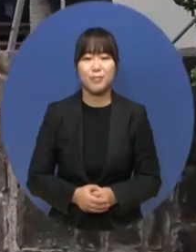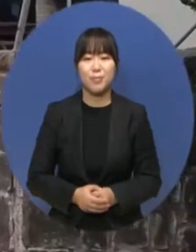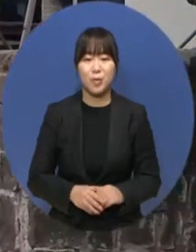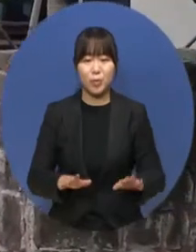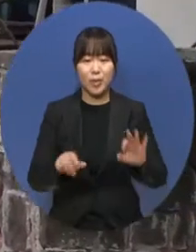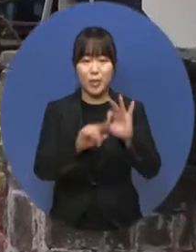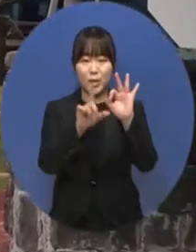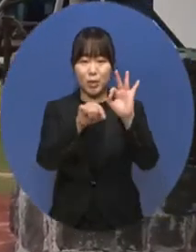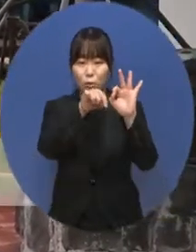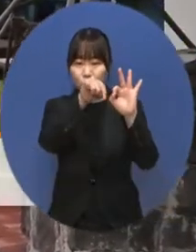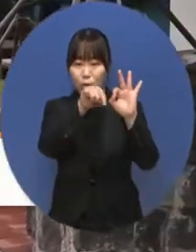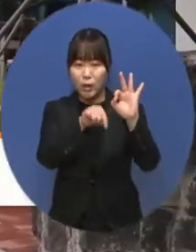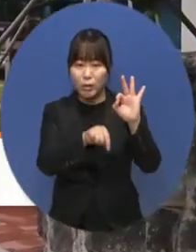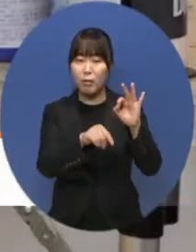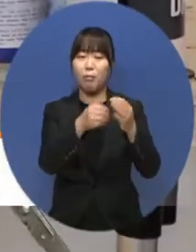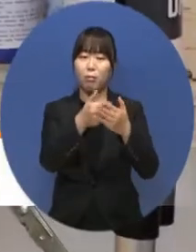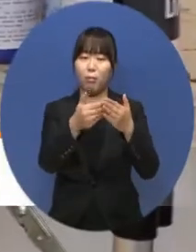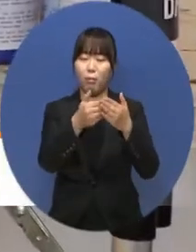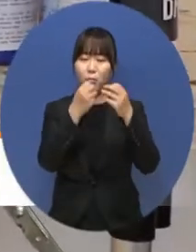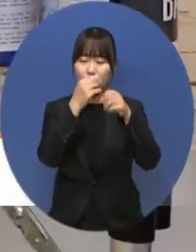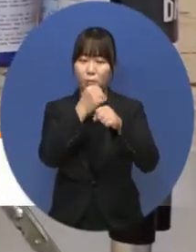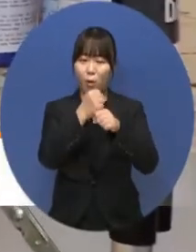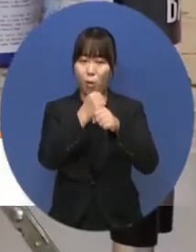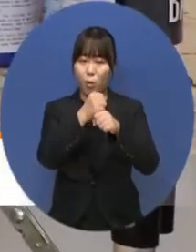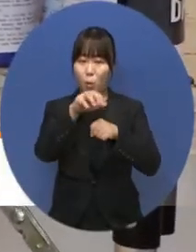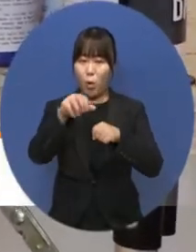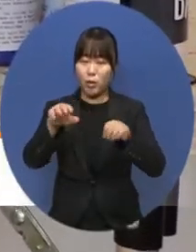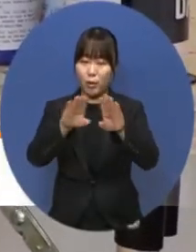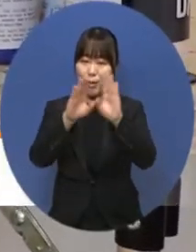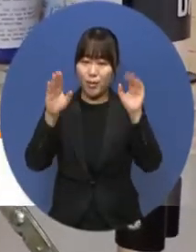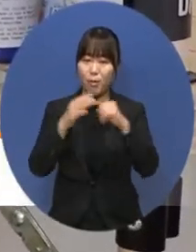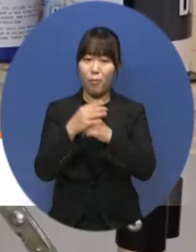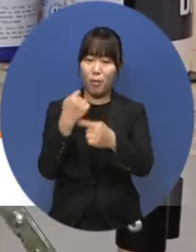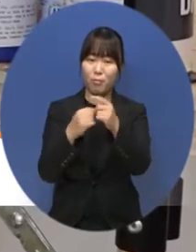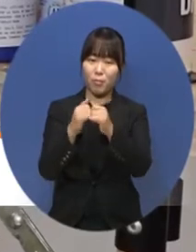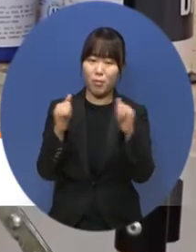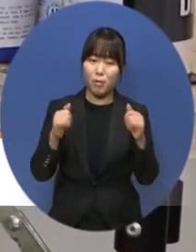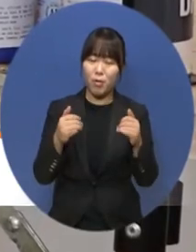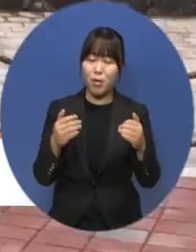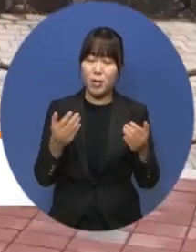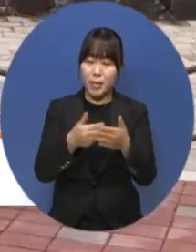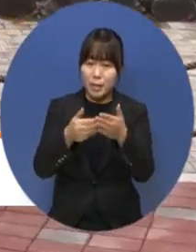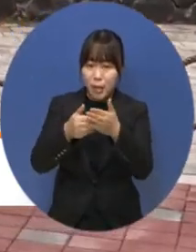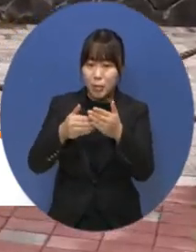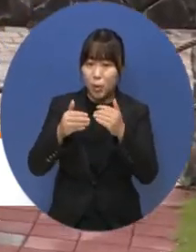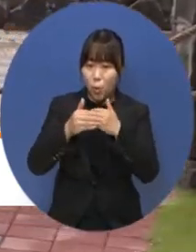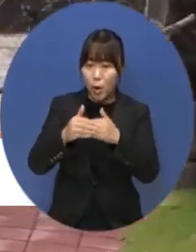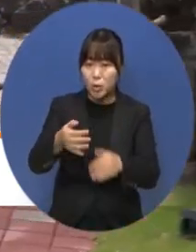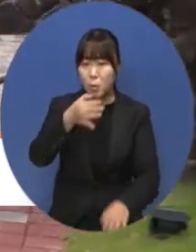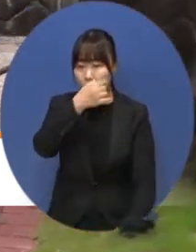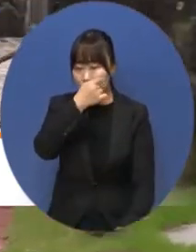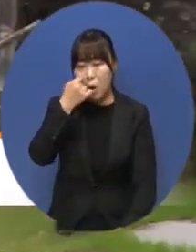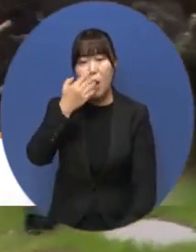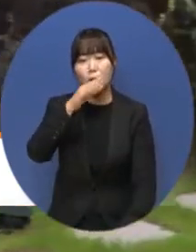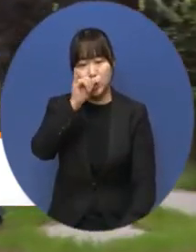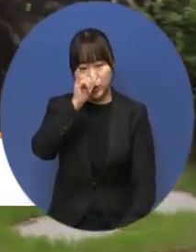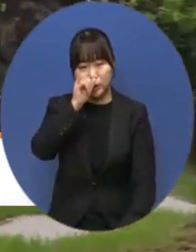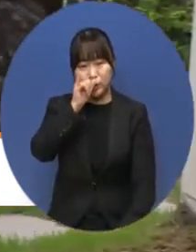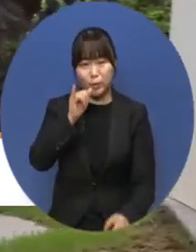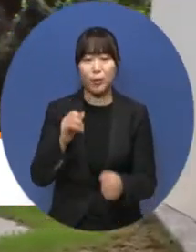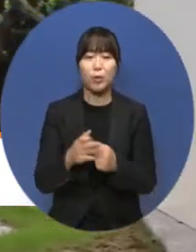오는 10월 중에는 창작 스튜디오를 개방해 입주 작가의 작업 과정을 살펴볼 수 있는 오픈